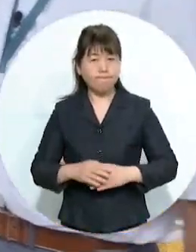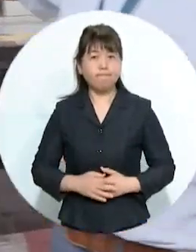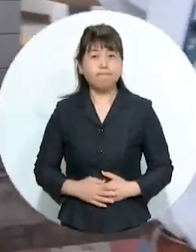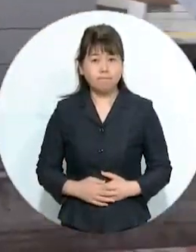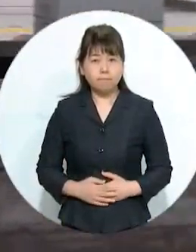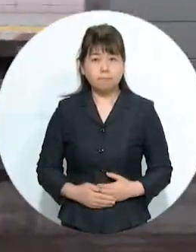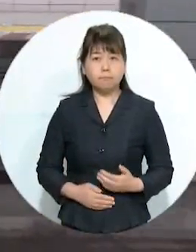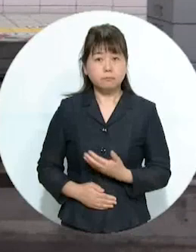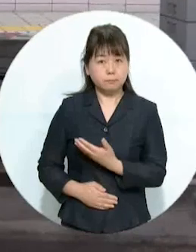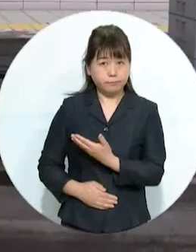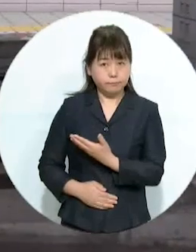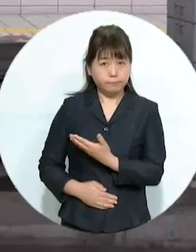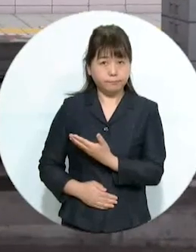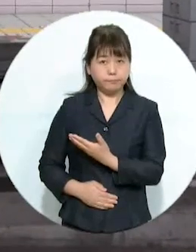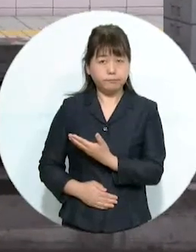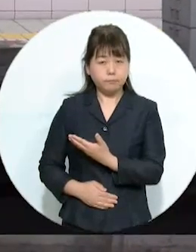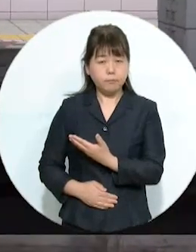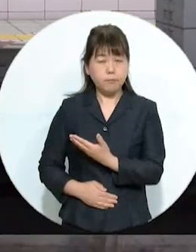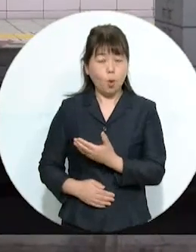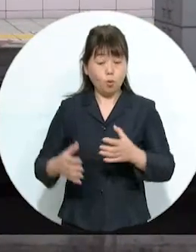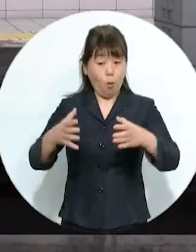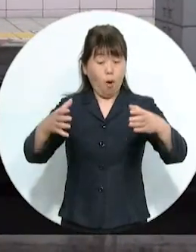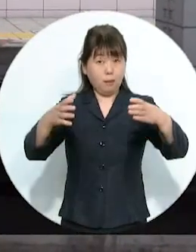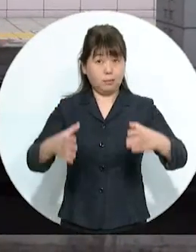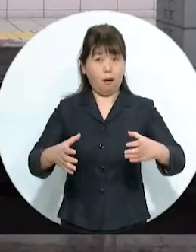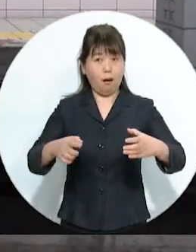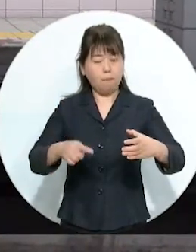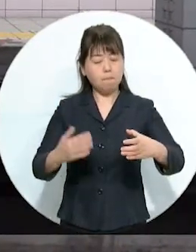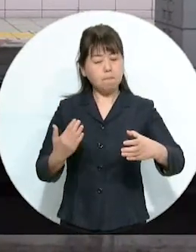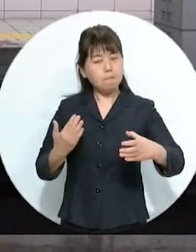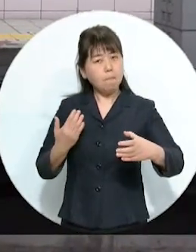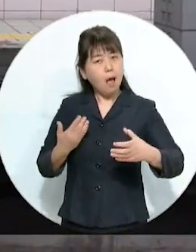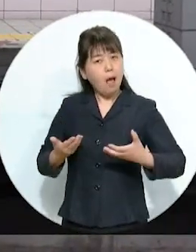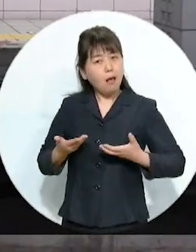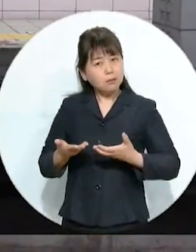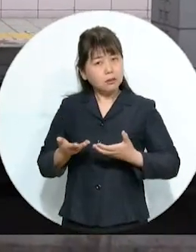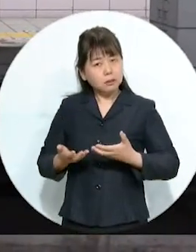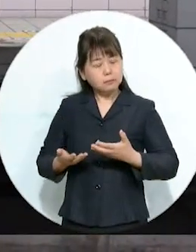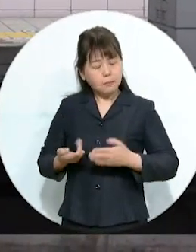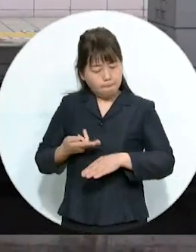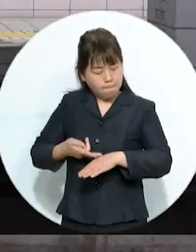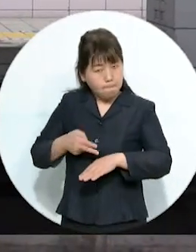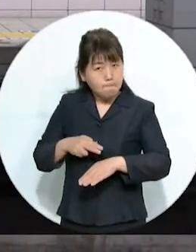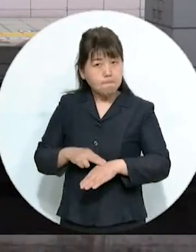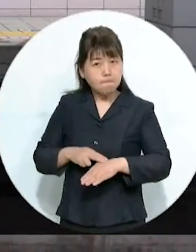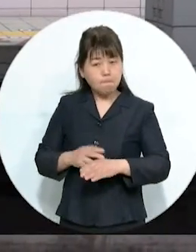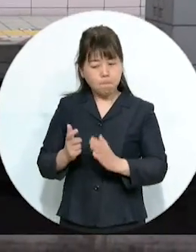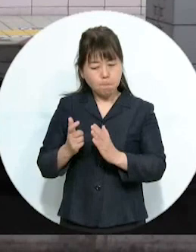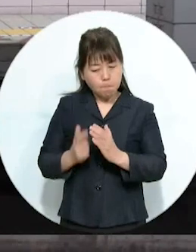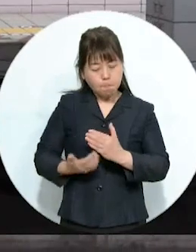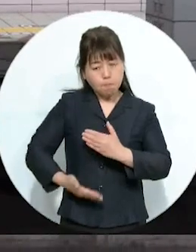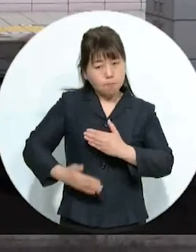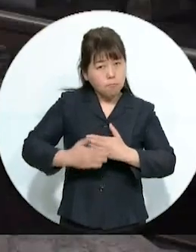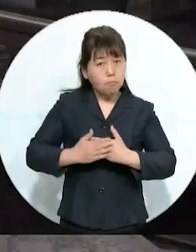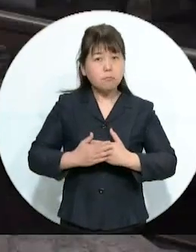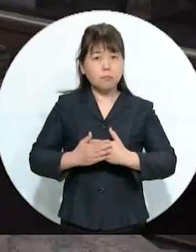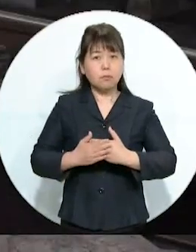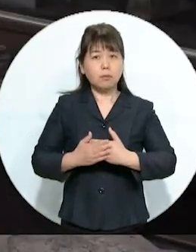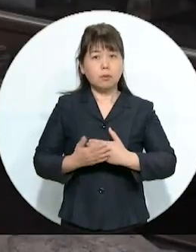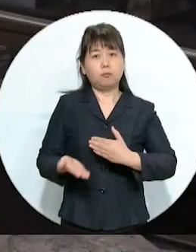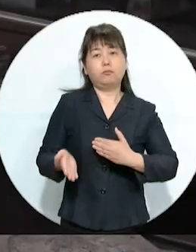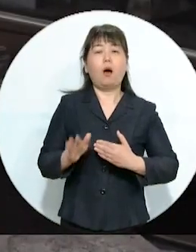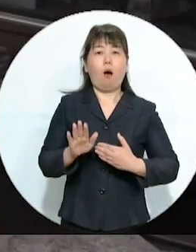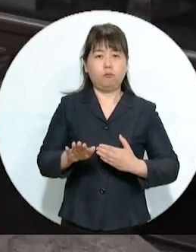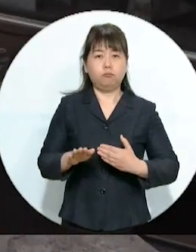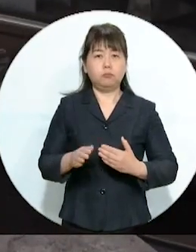の柱をご覧いただきたいと思うんですけれども、過去の大きな地震を踏まえてですね、耐震補強を行っております。震